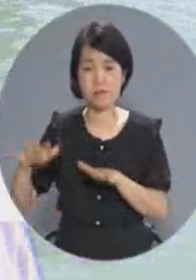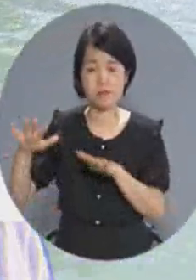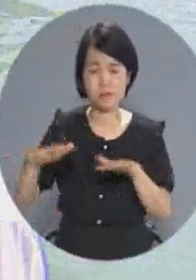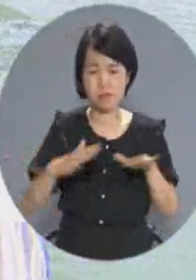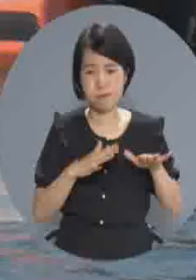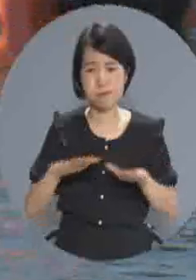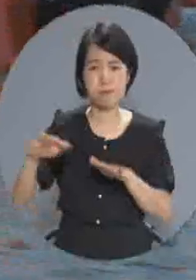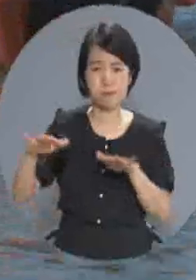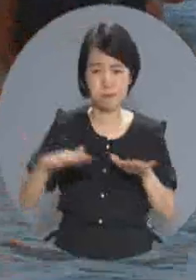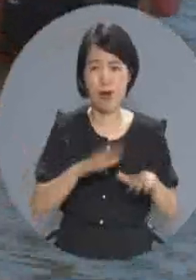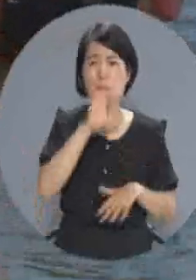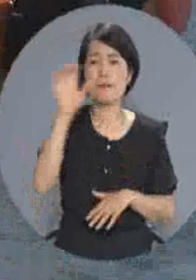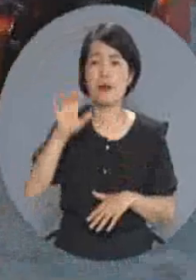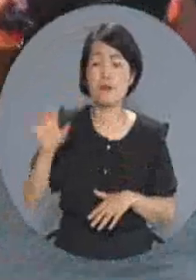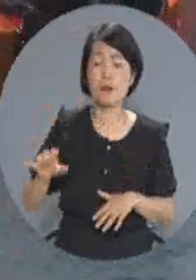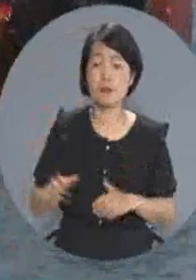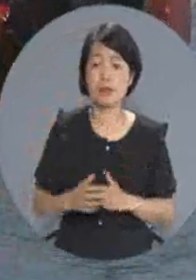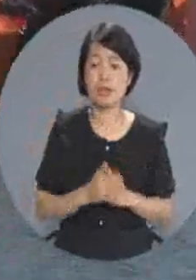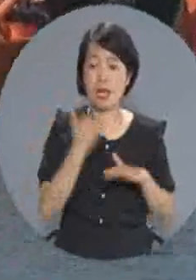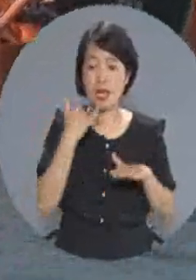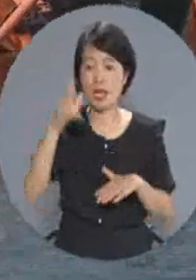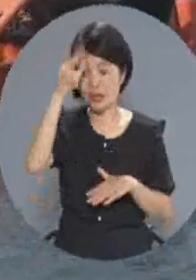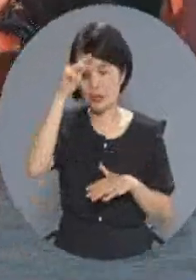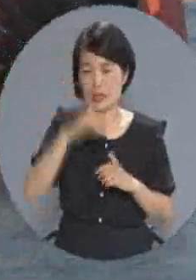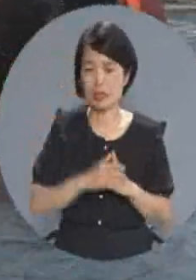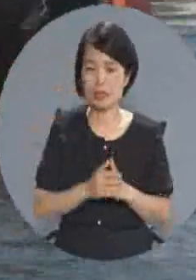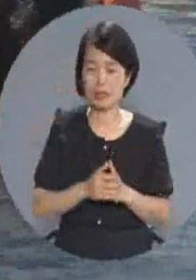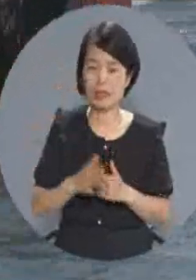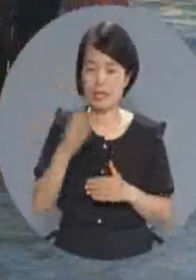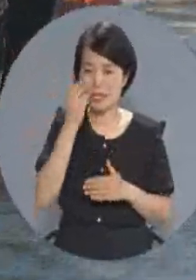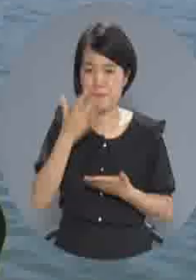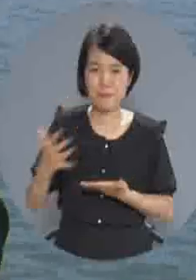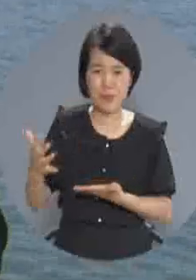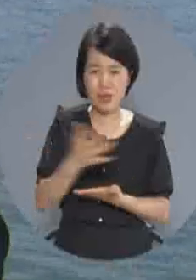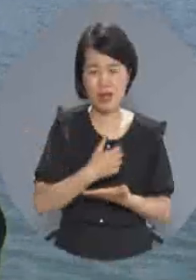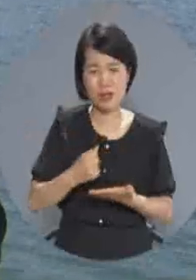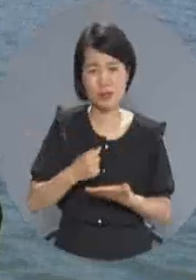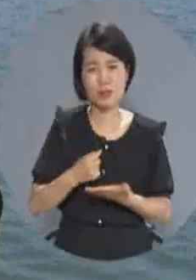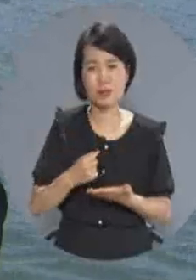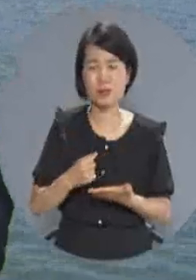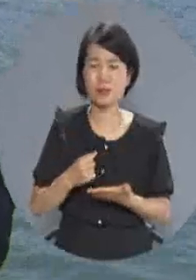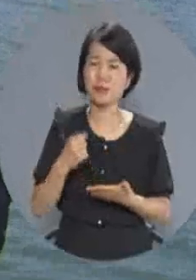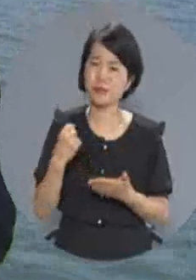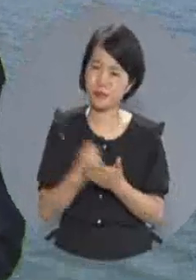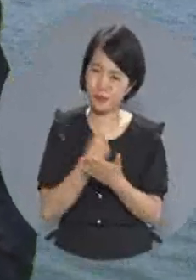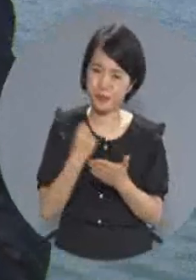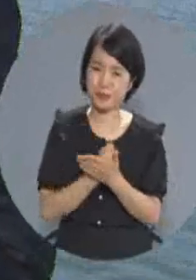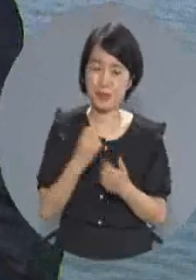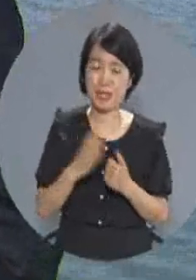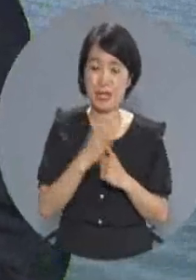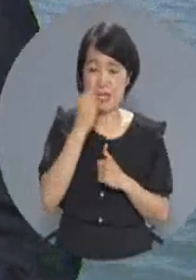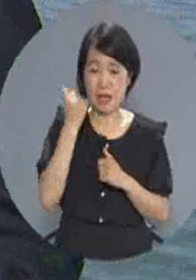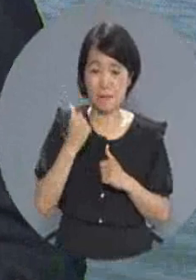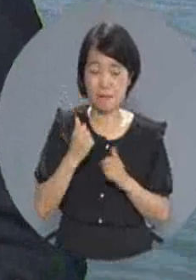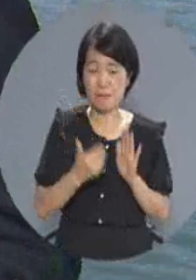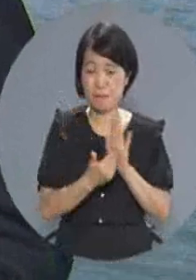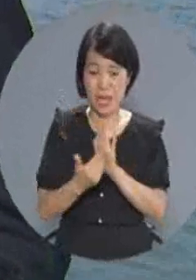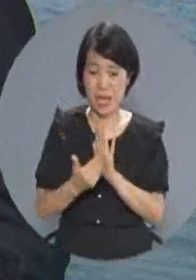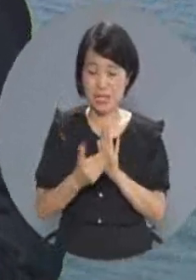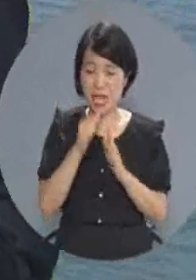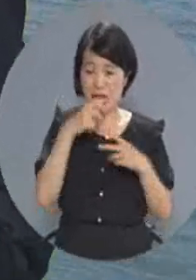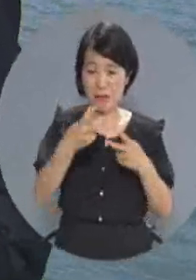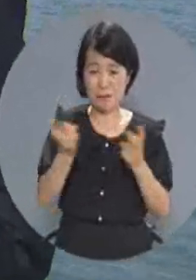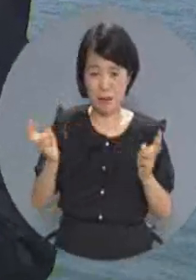반복되는 현상이에요. 해경의 방제 작업도 허술했습니다. 기름이 빠져나가는 것을 막기 위해 설치된 오일